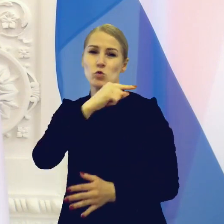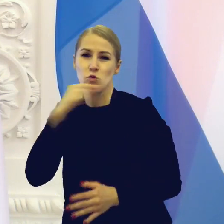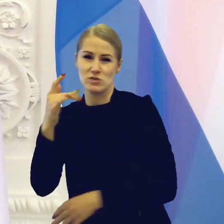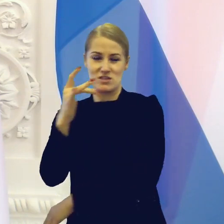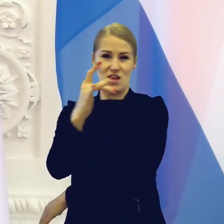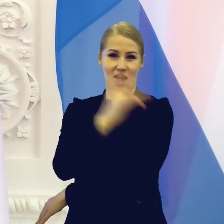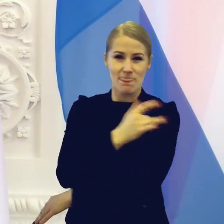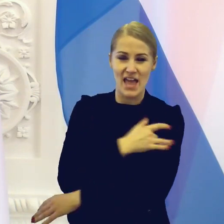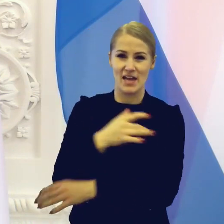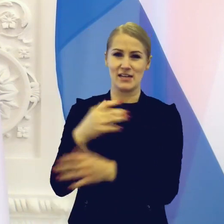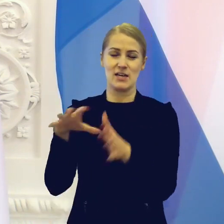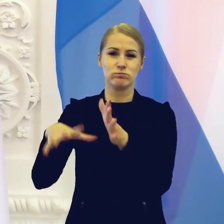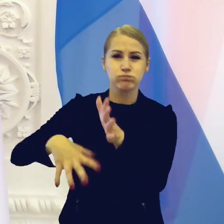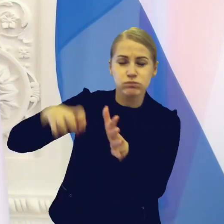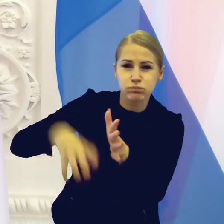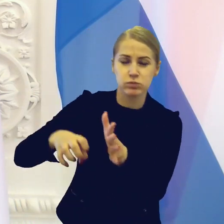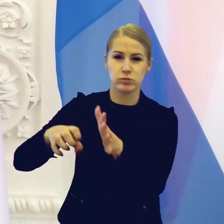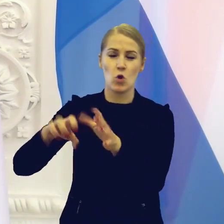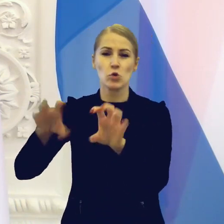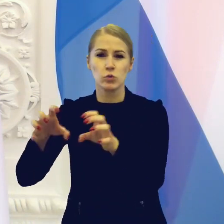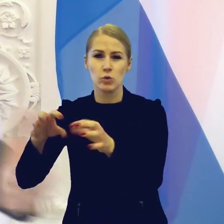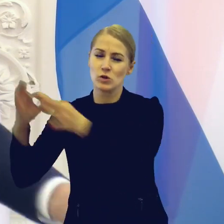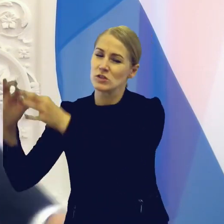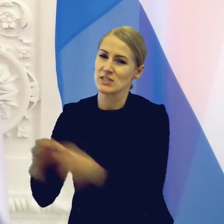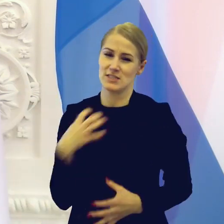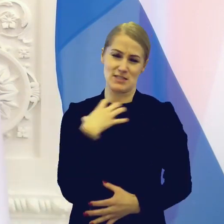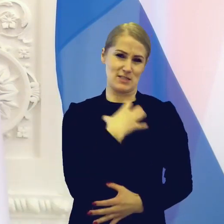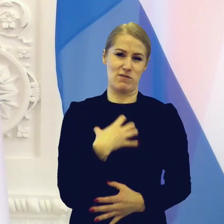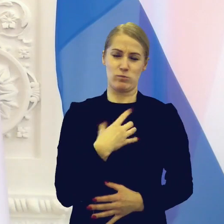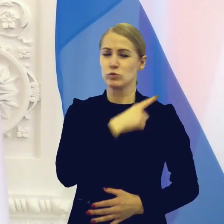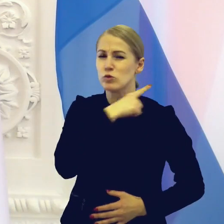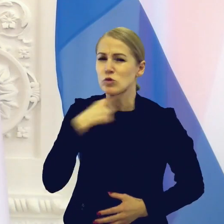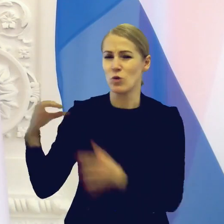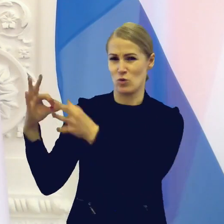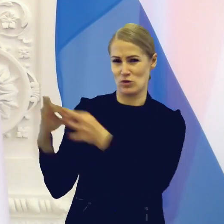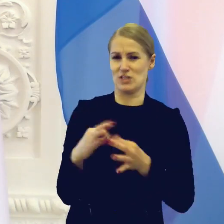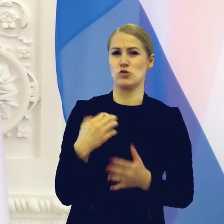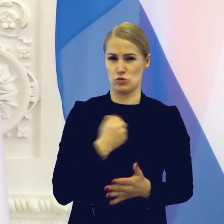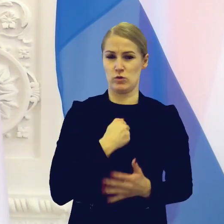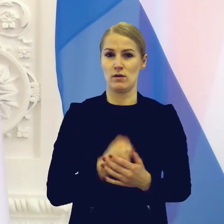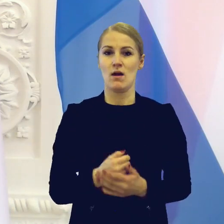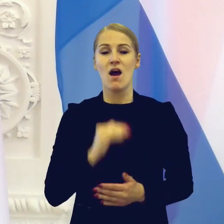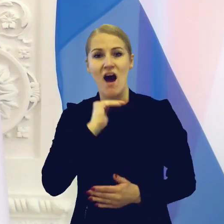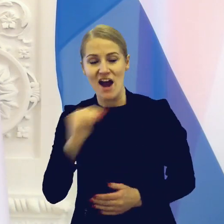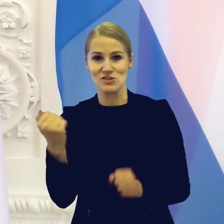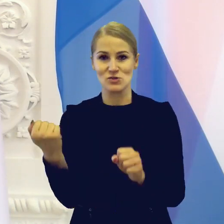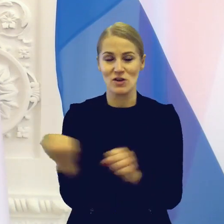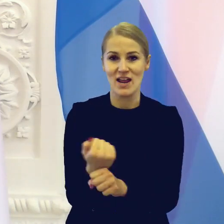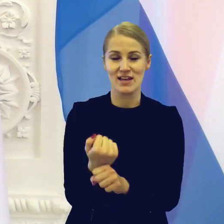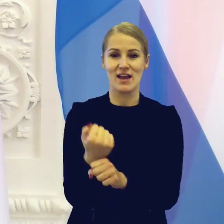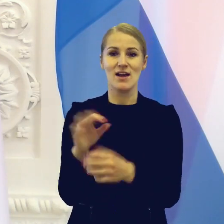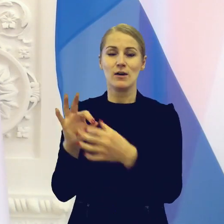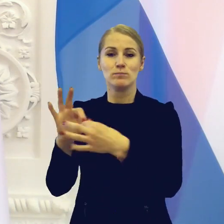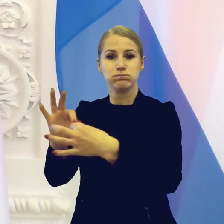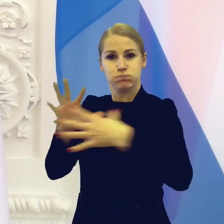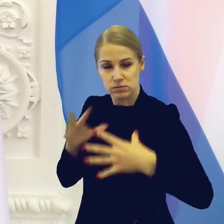rusiškų išteklių, žinoma, ir taip pat ir nuo norvegiškų išteklių. Ir turime sumažinti tą priklausomybę ir, žinoma, tam